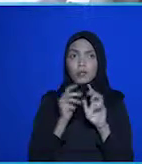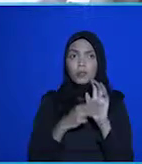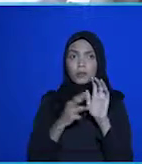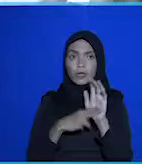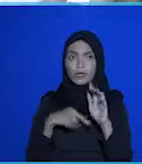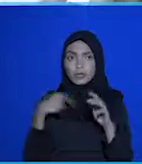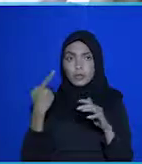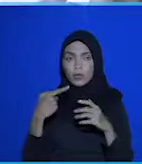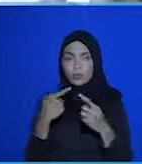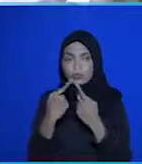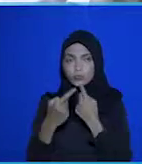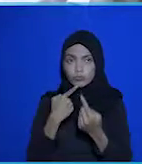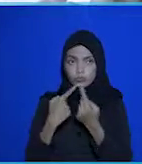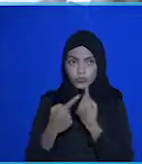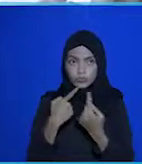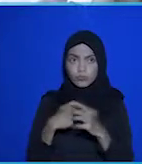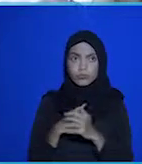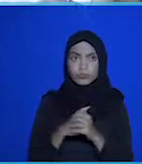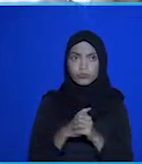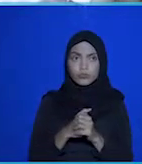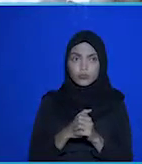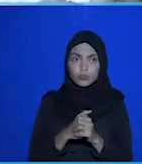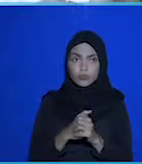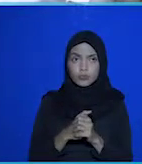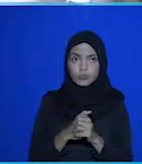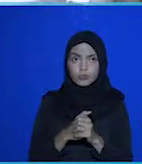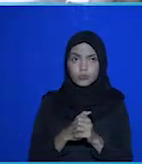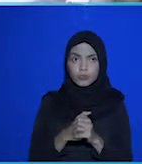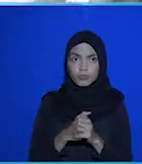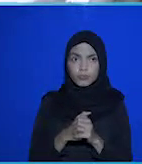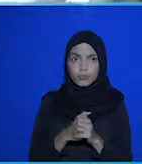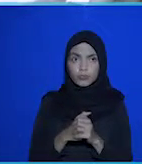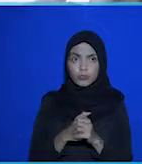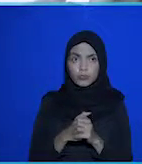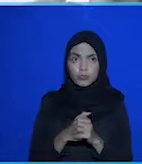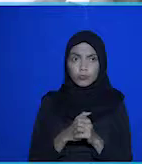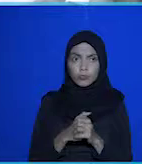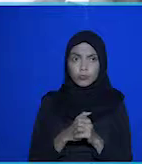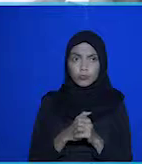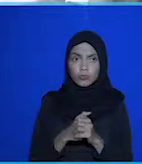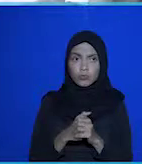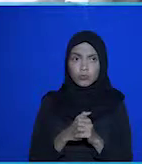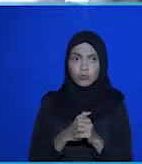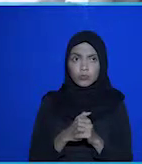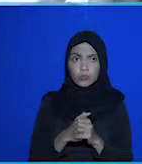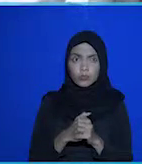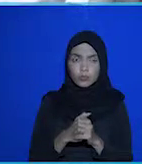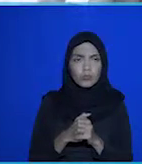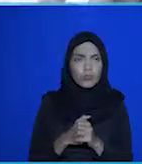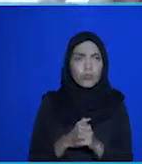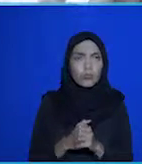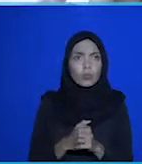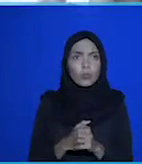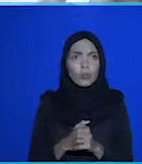akan selalu berkoordinasi nantinya. Apalagi tadi barusan kita ngobrol-ngobrol, apalagi slot nanti yang bisa disampaikan ke kami BUMN yang bisa